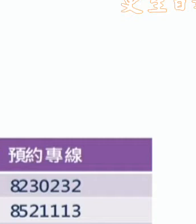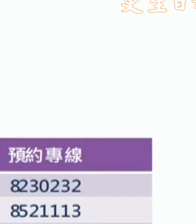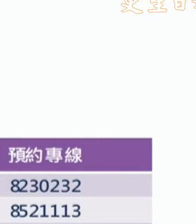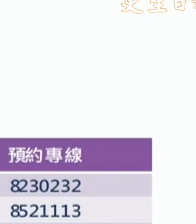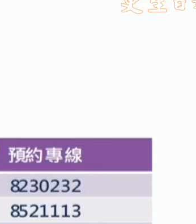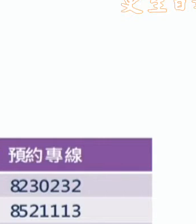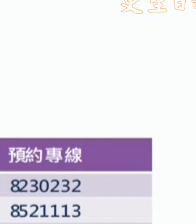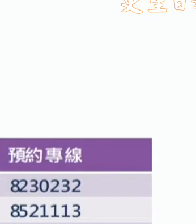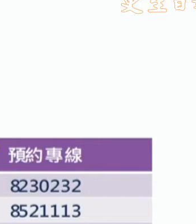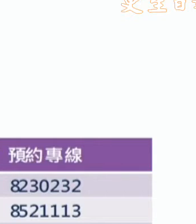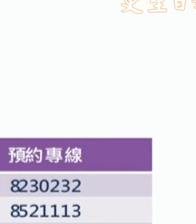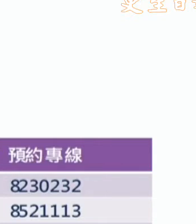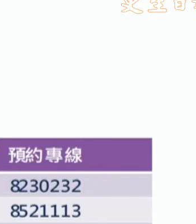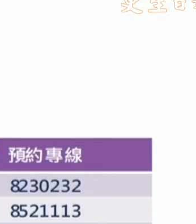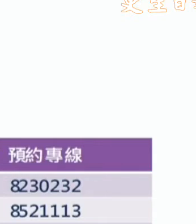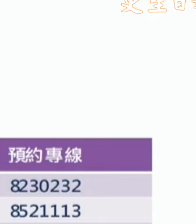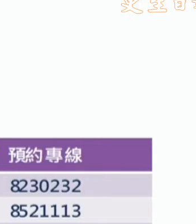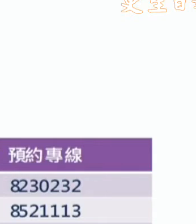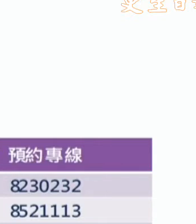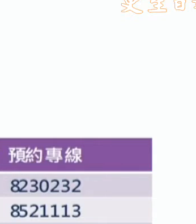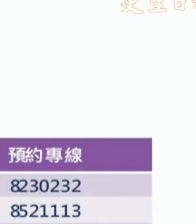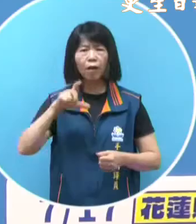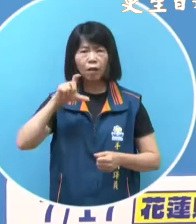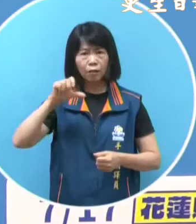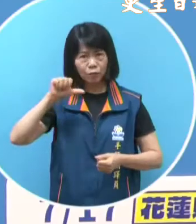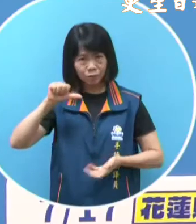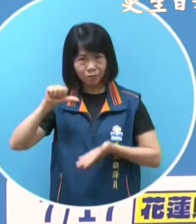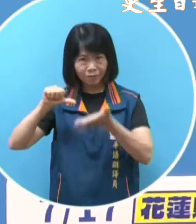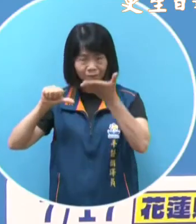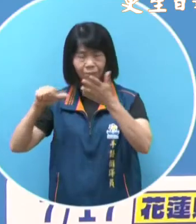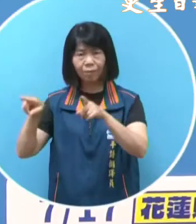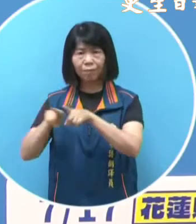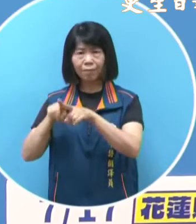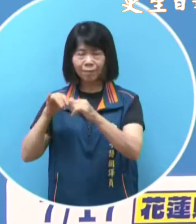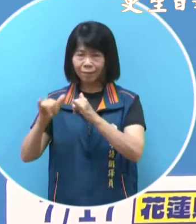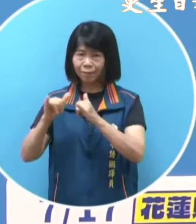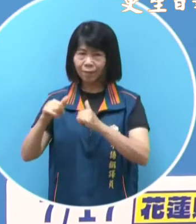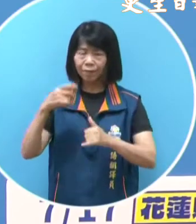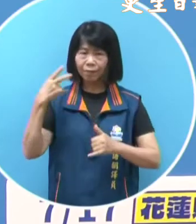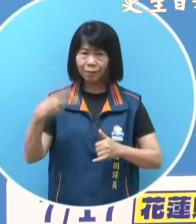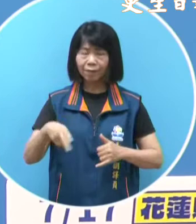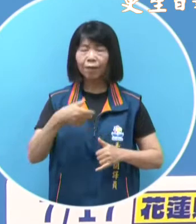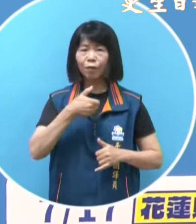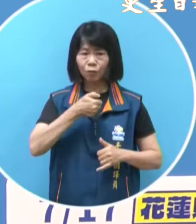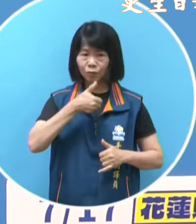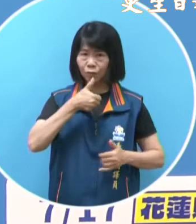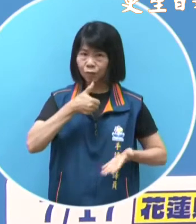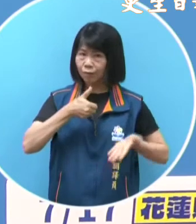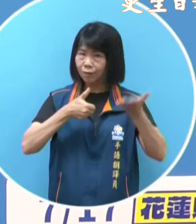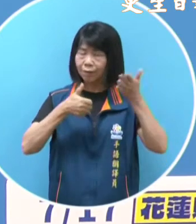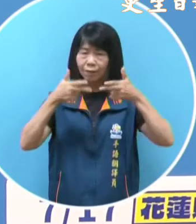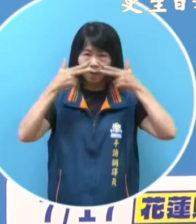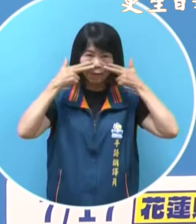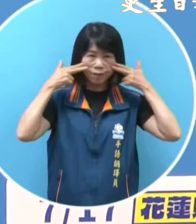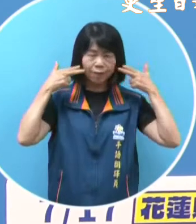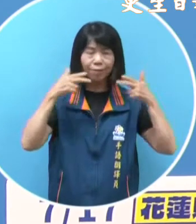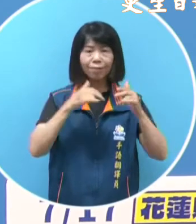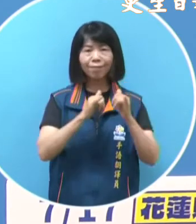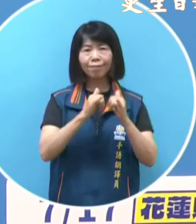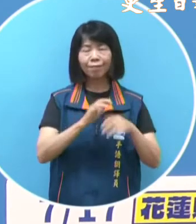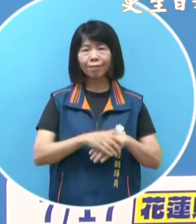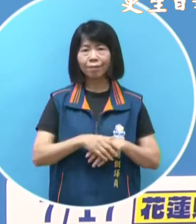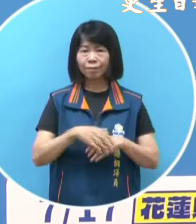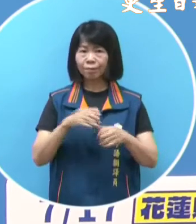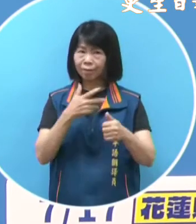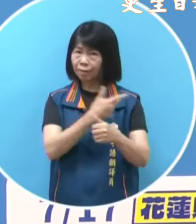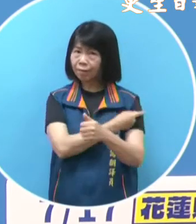就是说65岁以上的非原民以及55岁以上的原民，